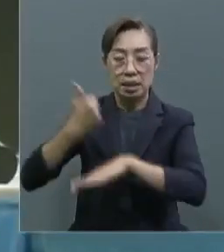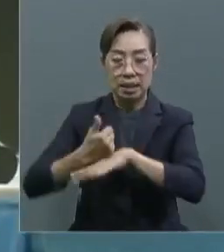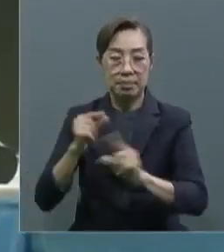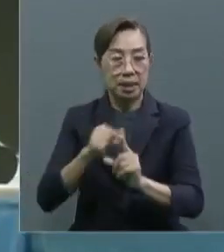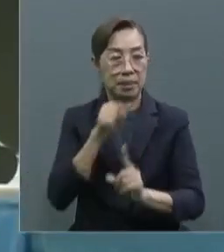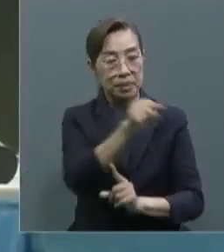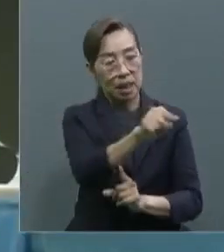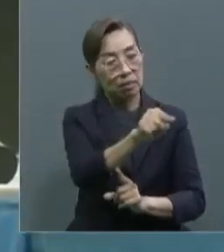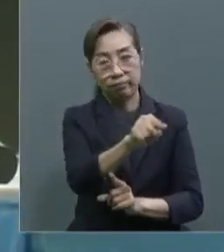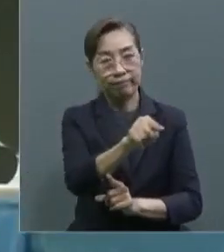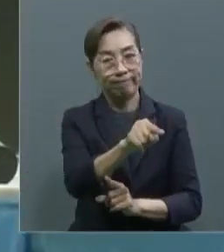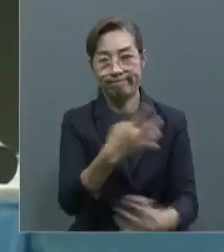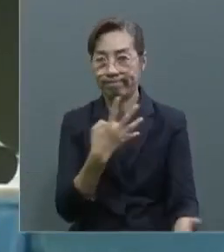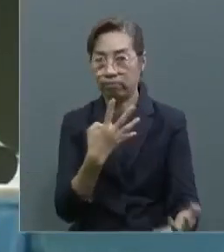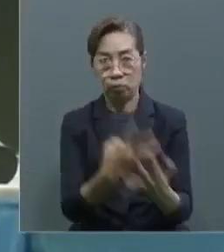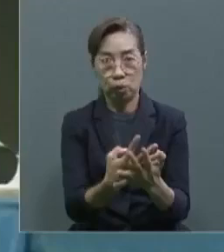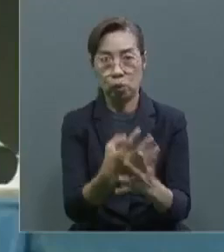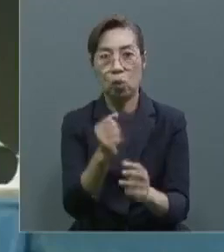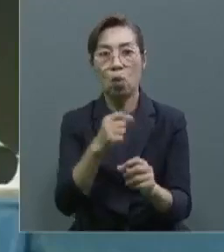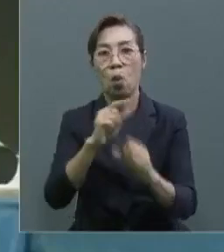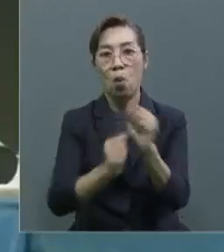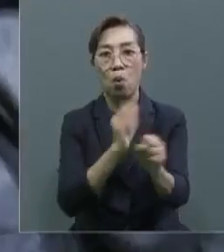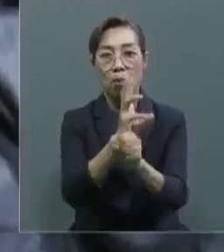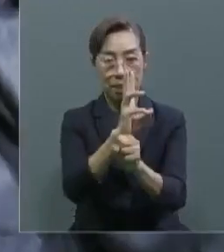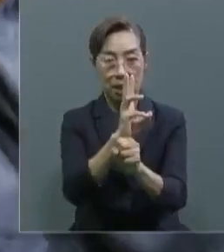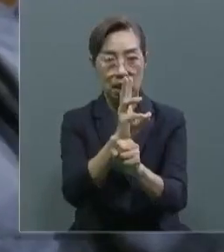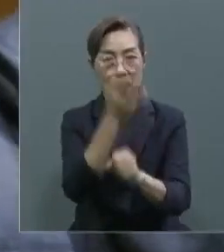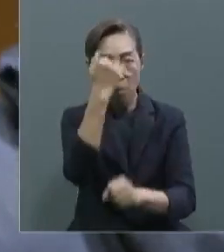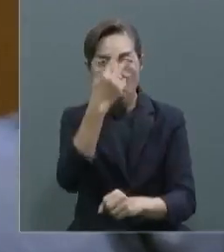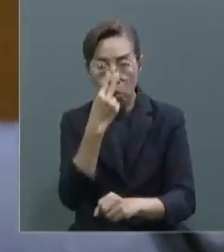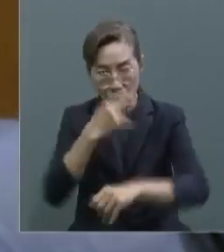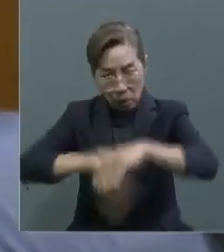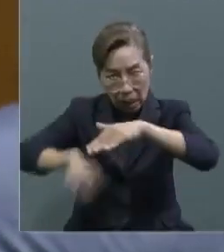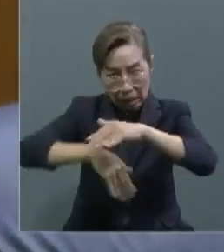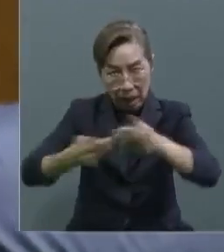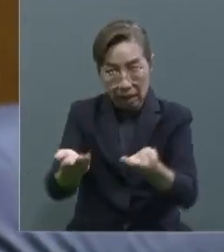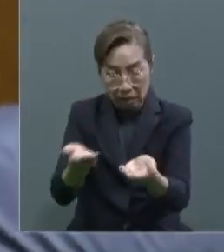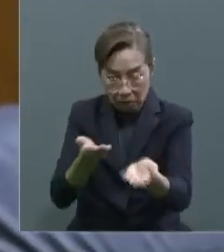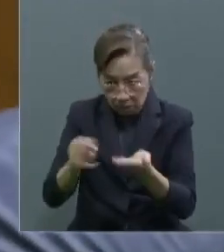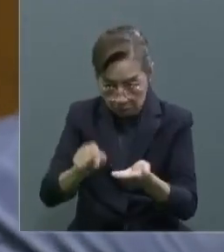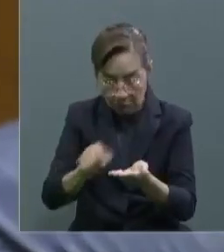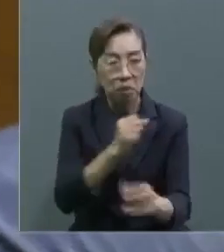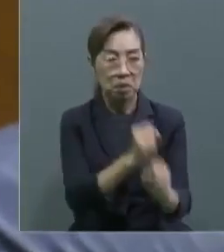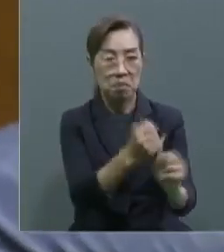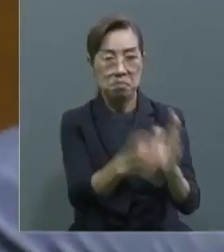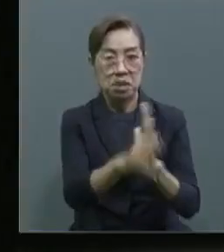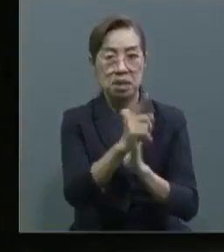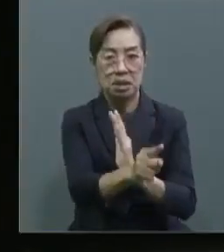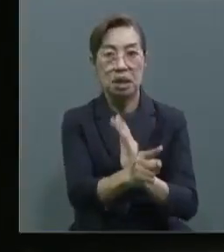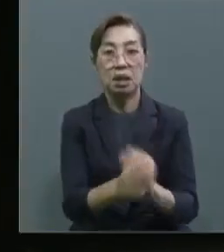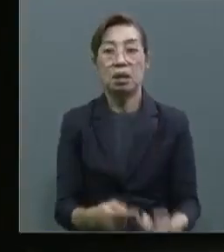คำสั่งให้จำคุกนายอนุรักษ์เป็นเวลา6ปีด้วยกันหลังพิเคราะห์หลักฐานและพบว่าทำผิดจริง